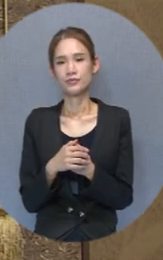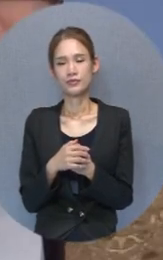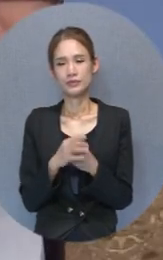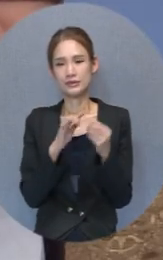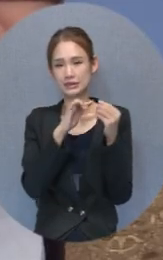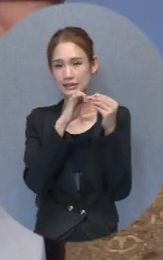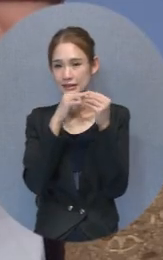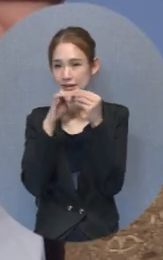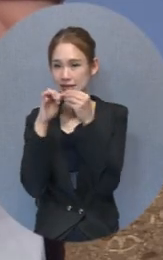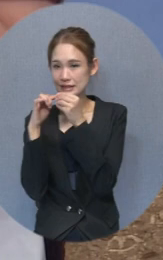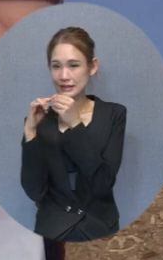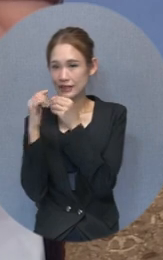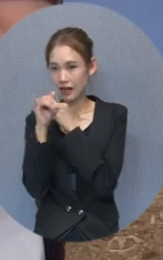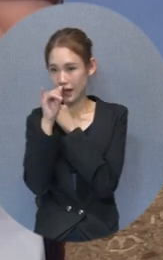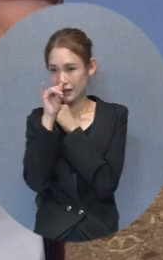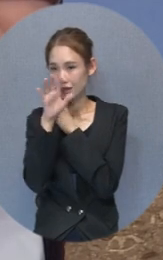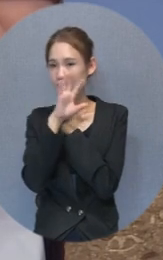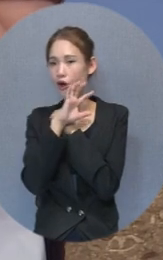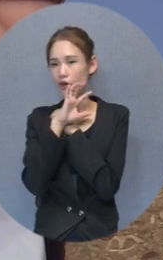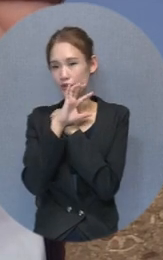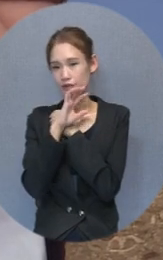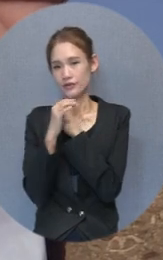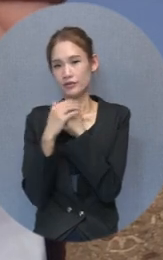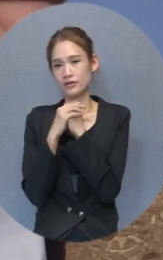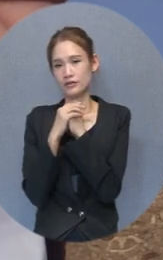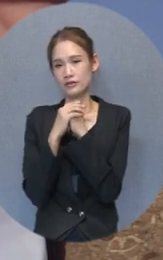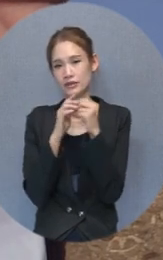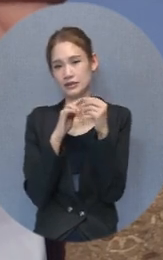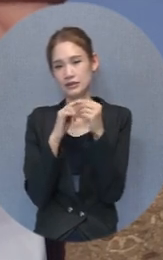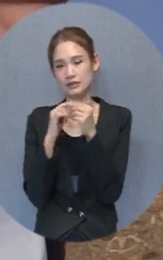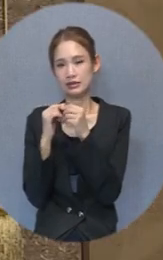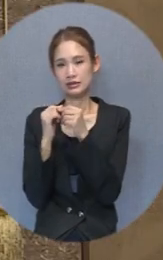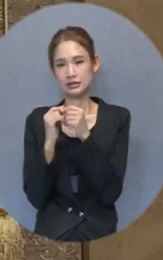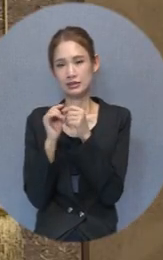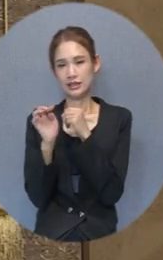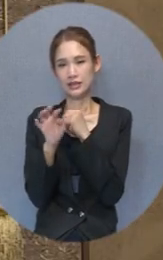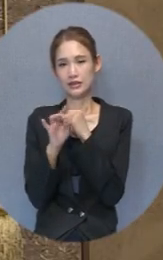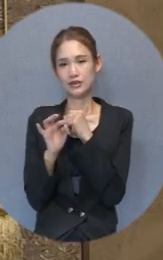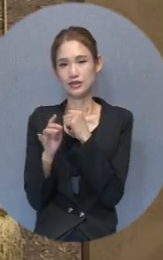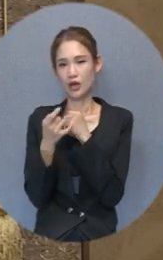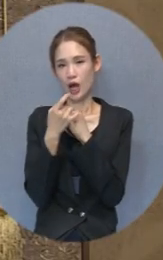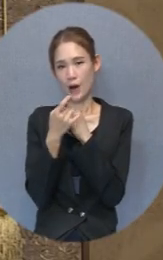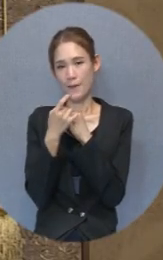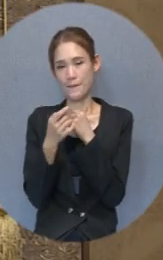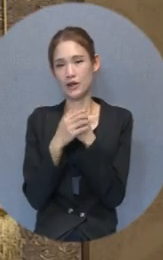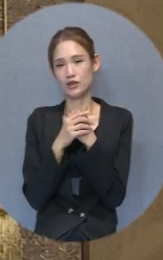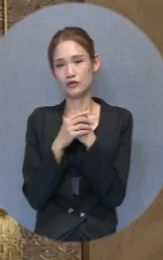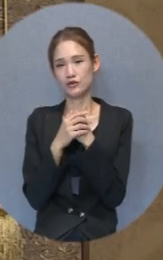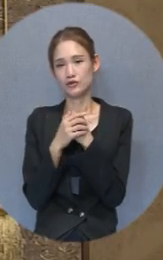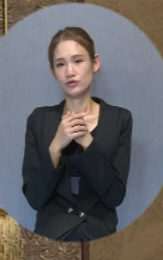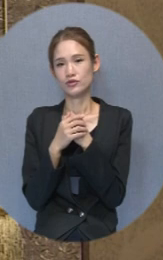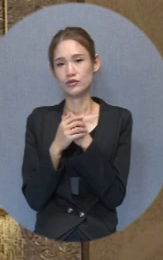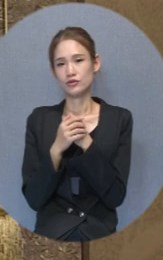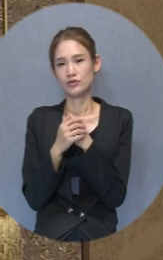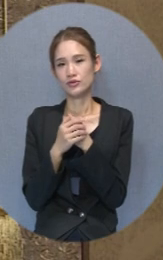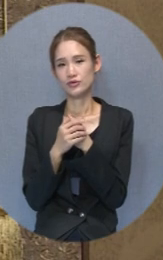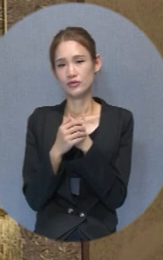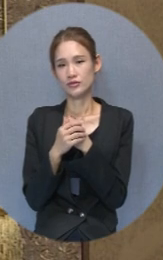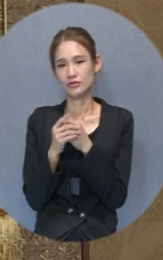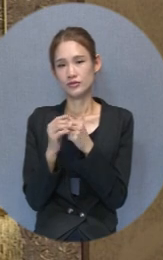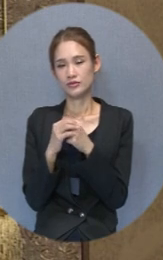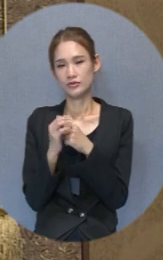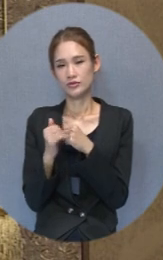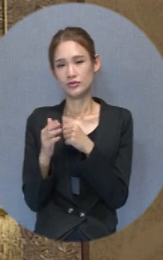글자를 익히는 연습을 하고 이 글자에 맞는 점자를 배우는 연습을 이제 이 단계에서